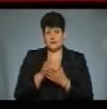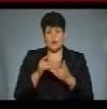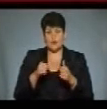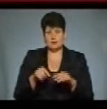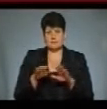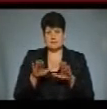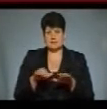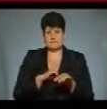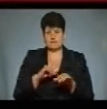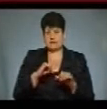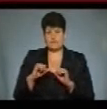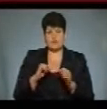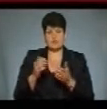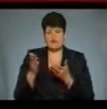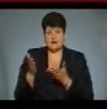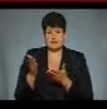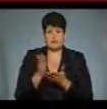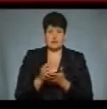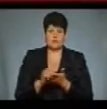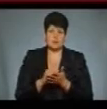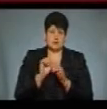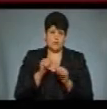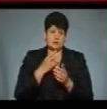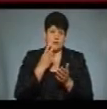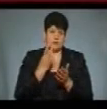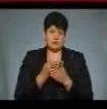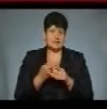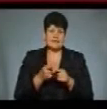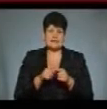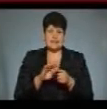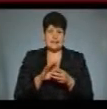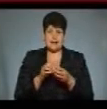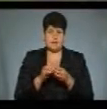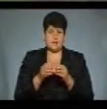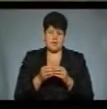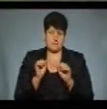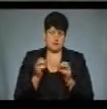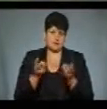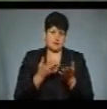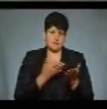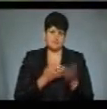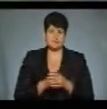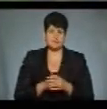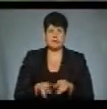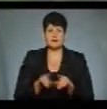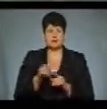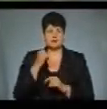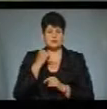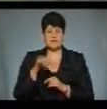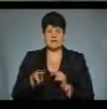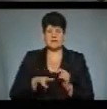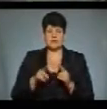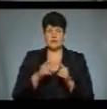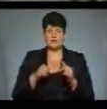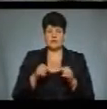місцевого самоврядування. Є документація, можна подивитися, не проблема, якщо комусь потрібно. Ми також зателефонували до директора